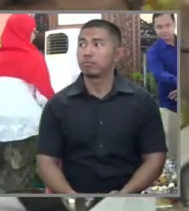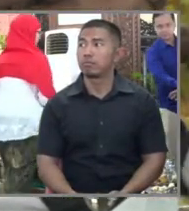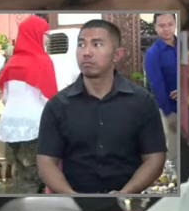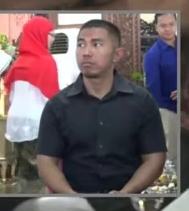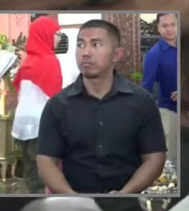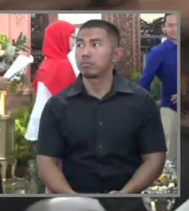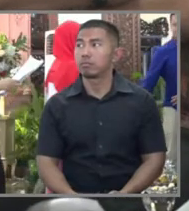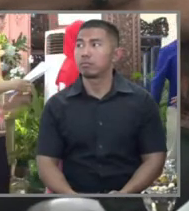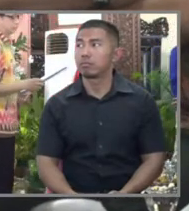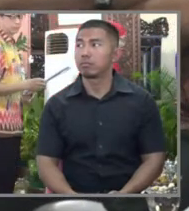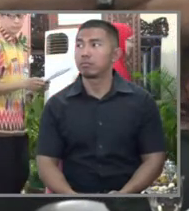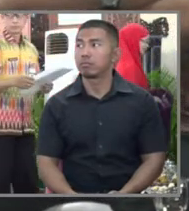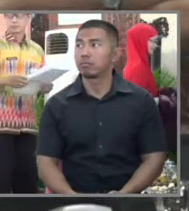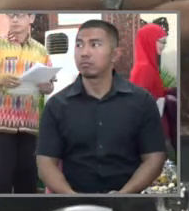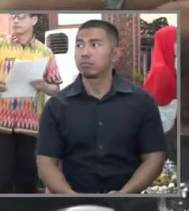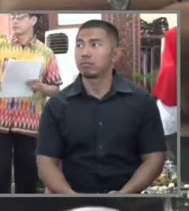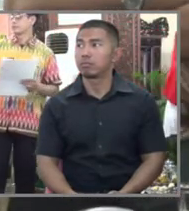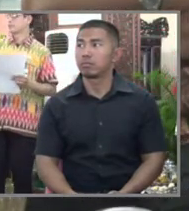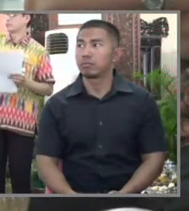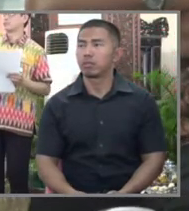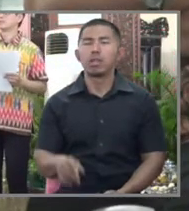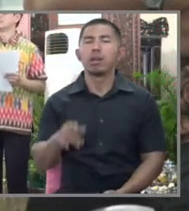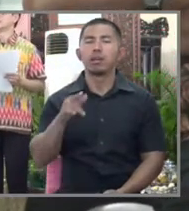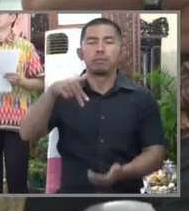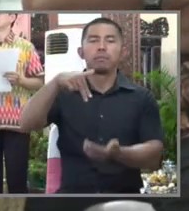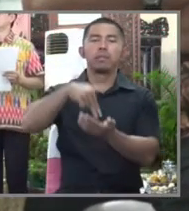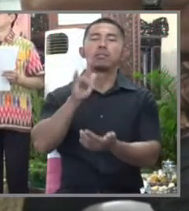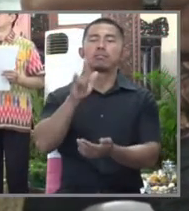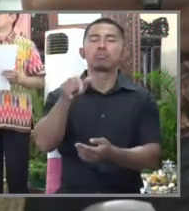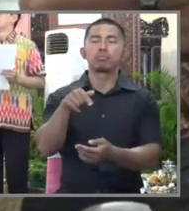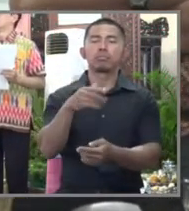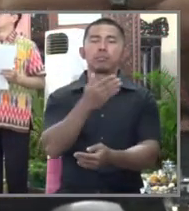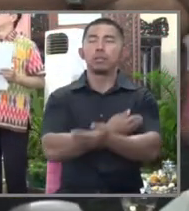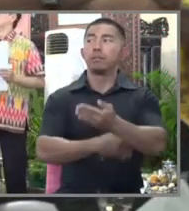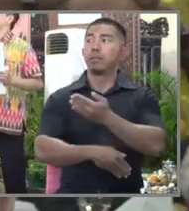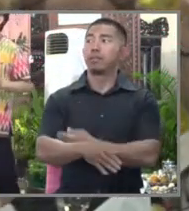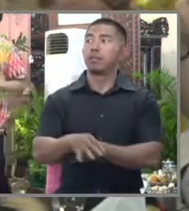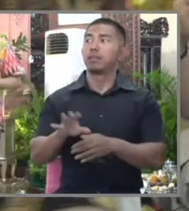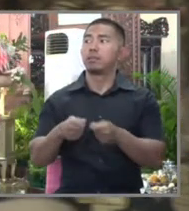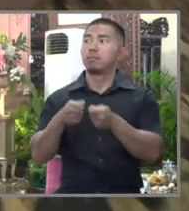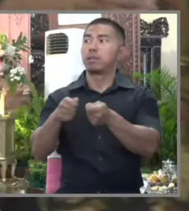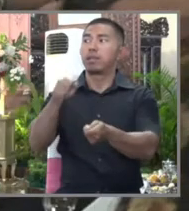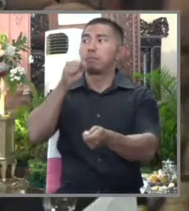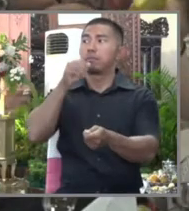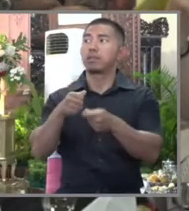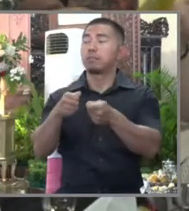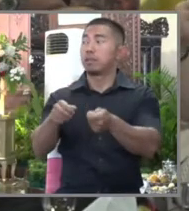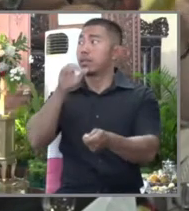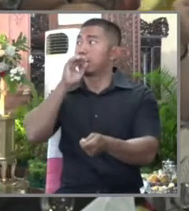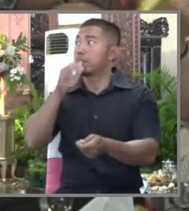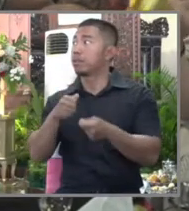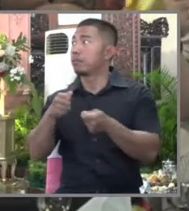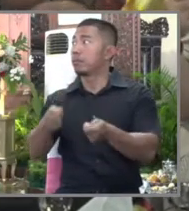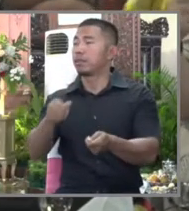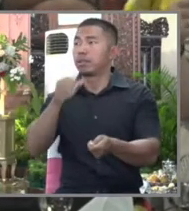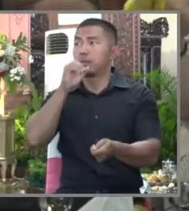Di situ aja Mas, di situ aja kasih mic, di situ kasih mic. Oke. Ini sini ya.